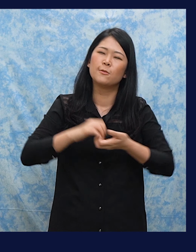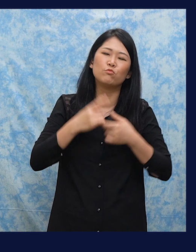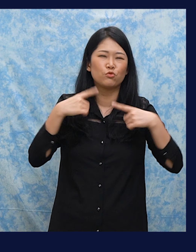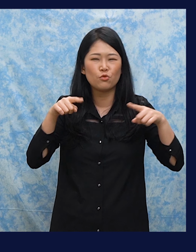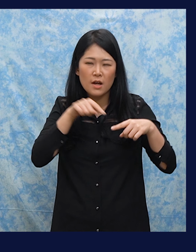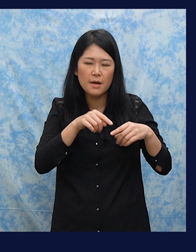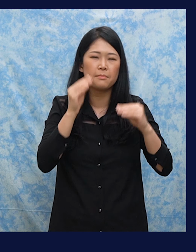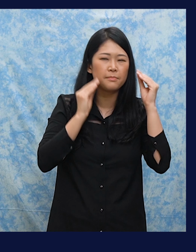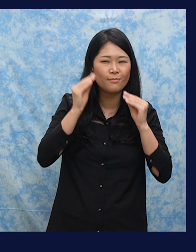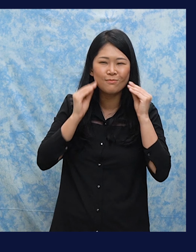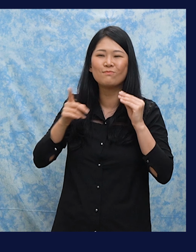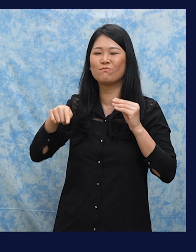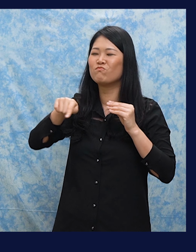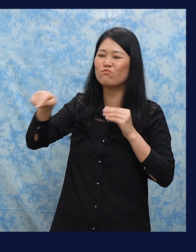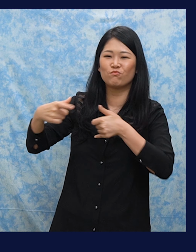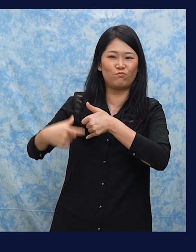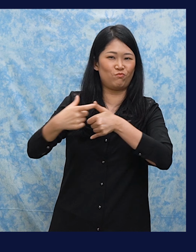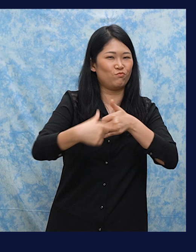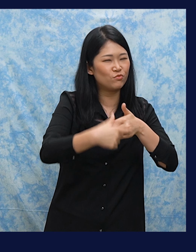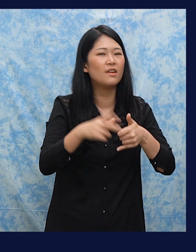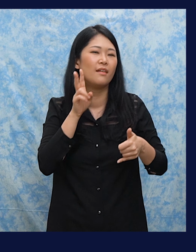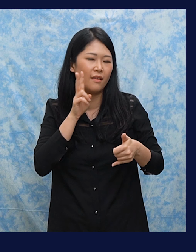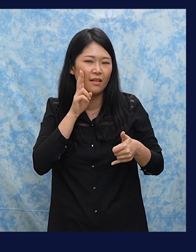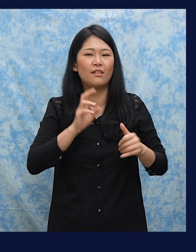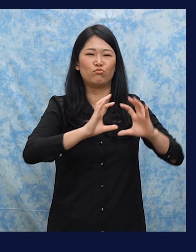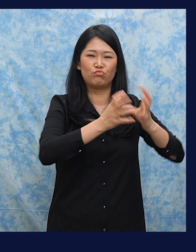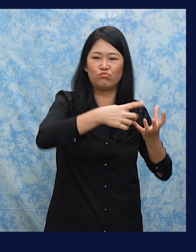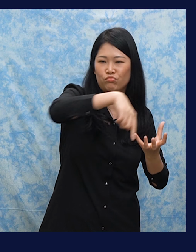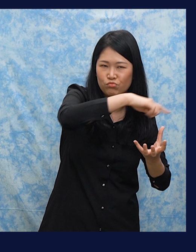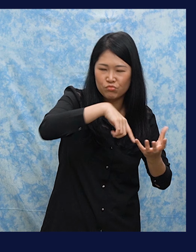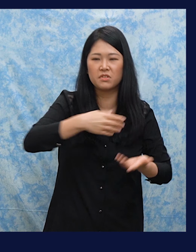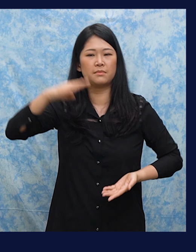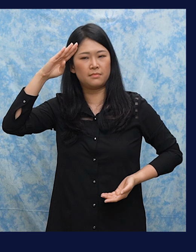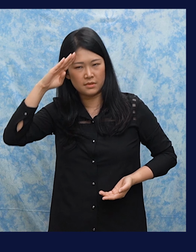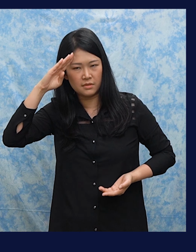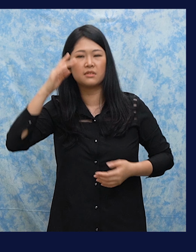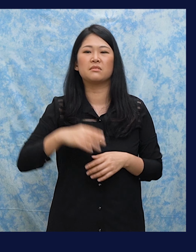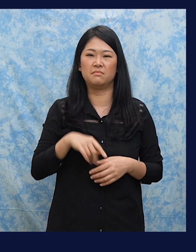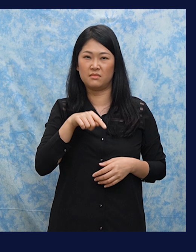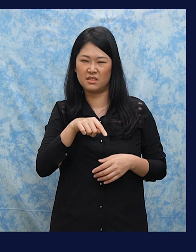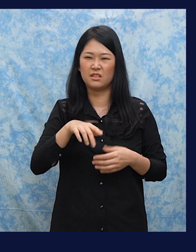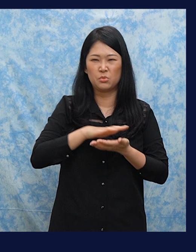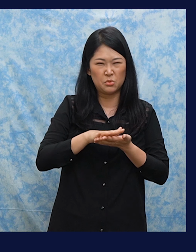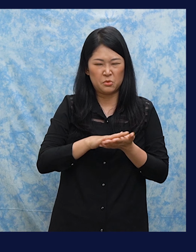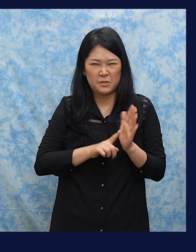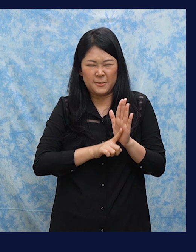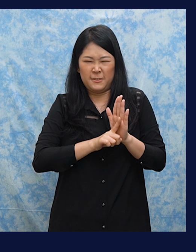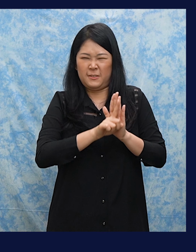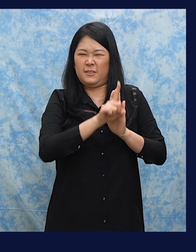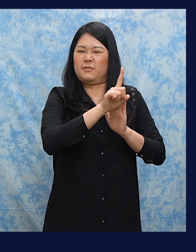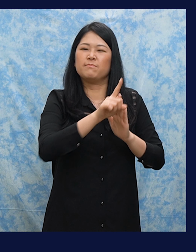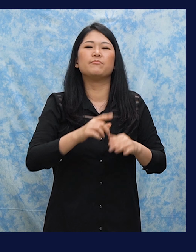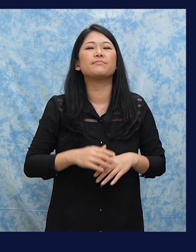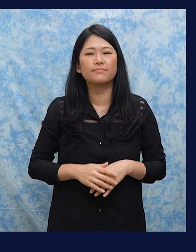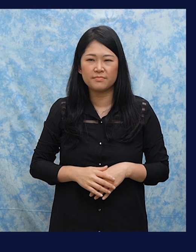候可以扮演住剧中某个角色，例如是群众是官兵，会加强了当中